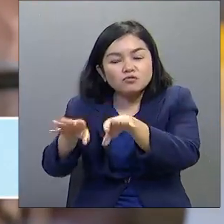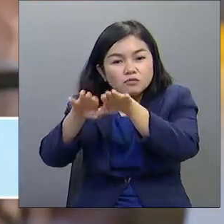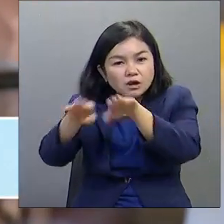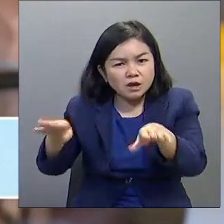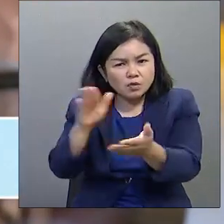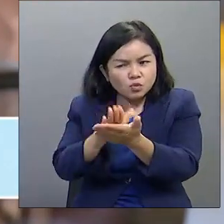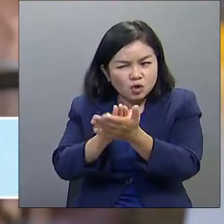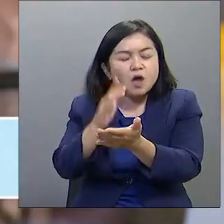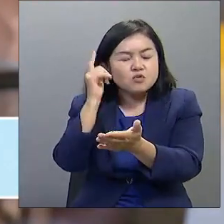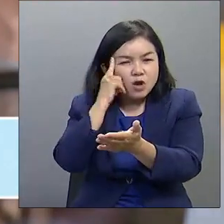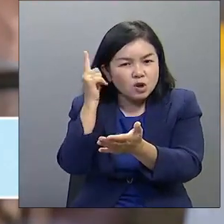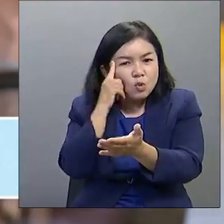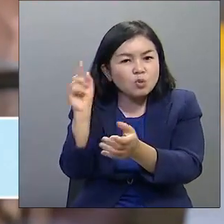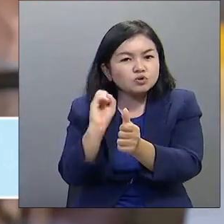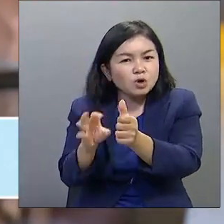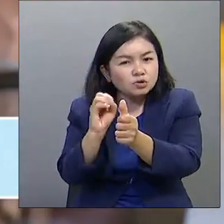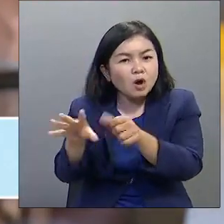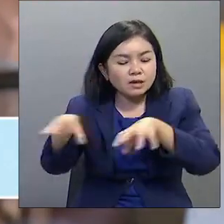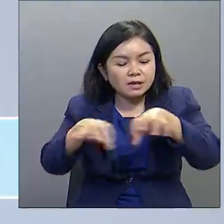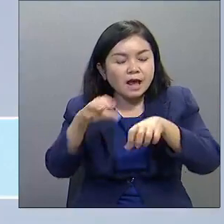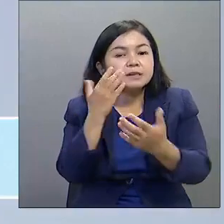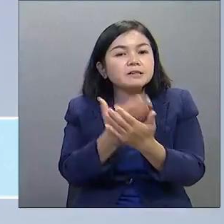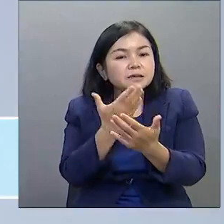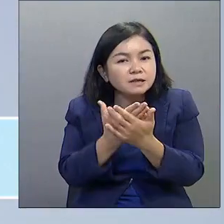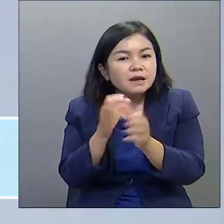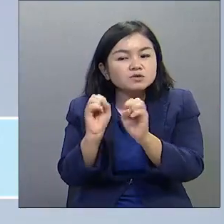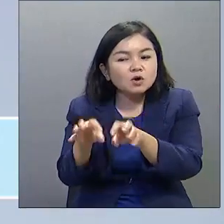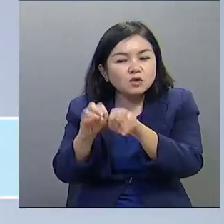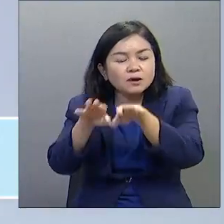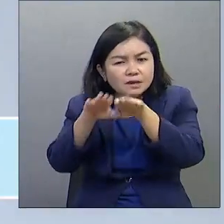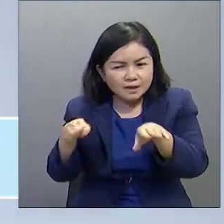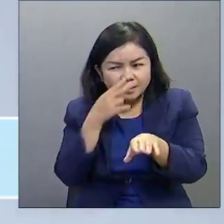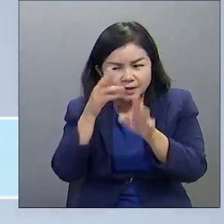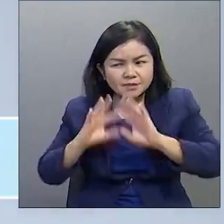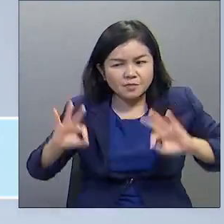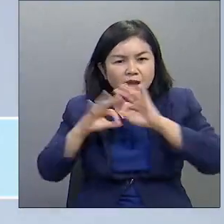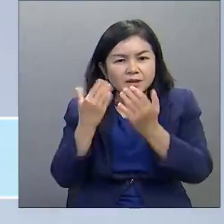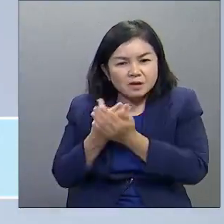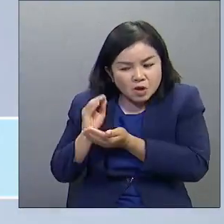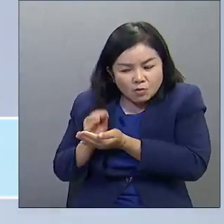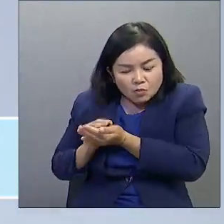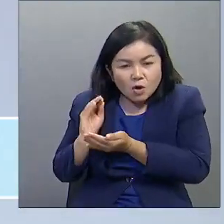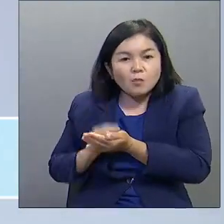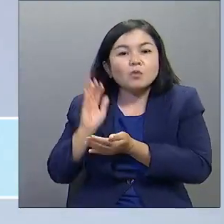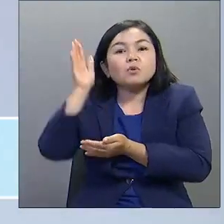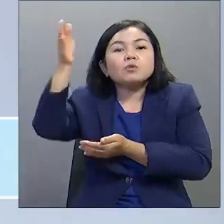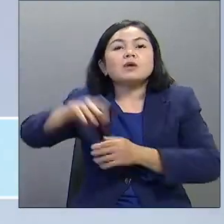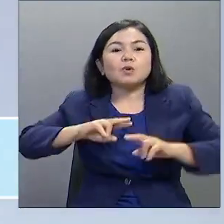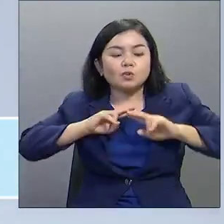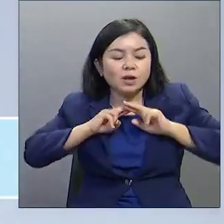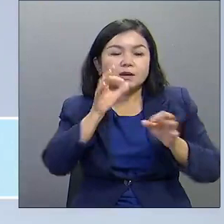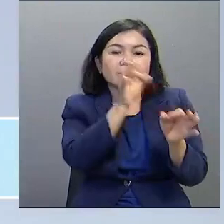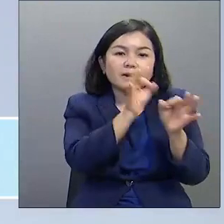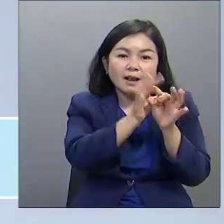เรียนให้มีทักษะในการจัดการเงินส่วนบุคคลแล้วก็ปลูกฝังครับให้เด็กๆเห็นความสำคัญของการออมเงินเพื่ออนาคตที่มั่นคงซึ่งมีธนาคารและส